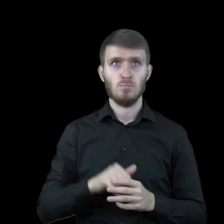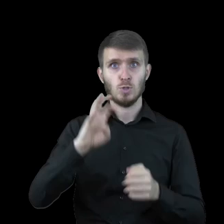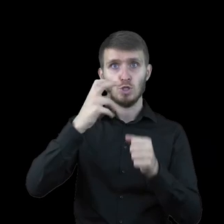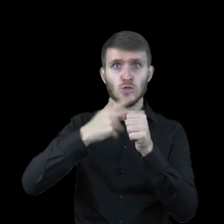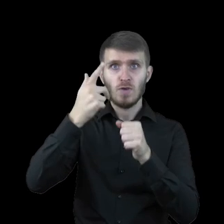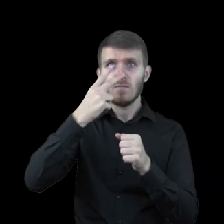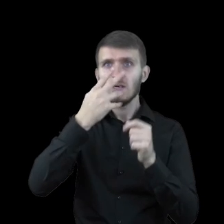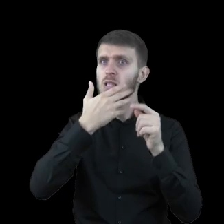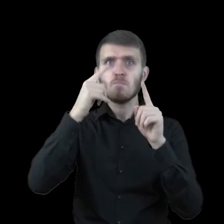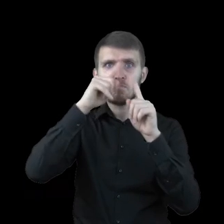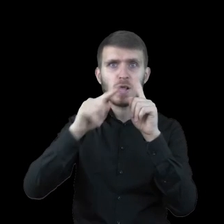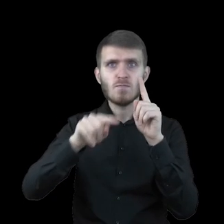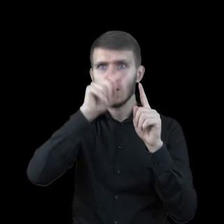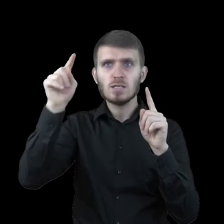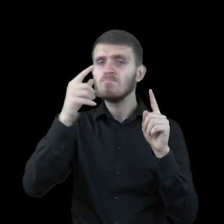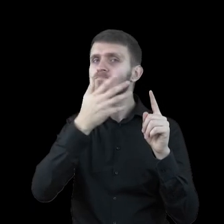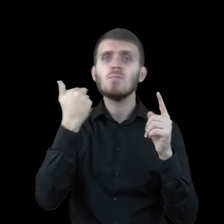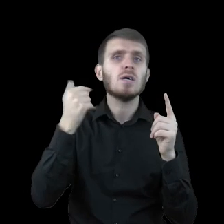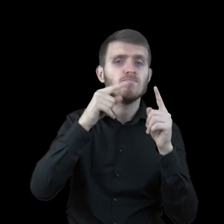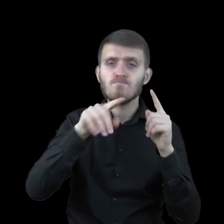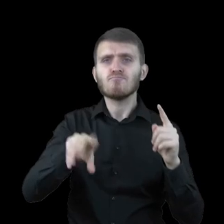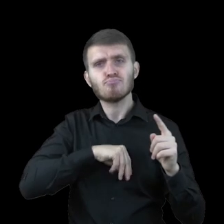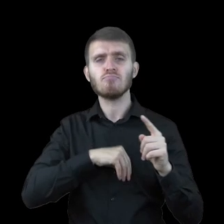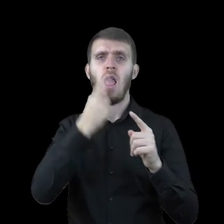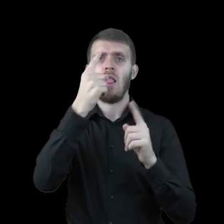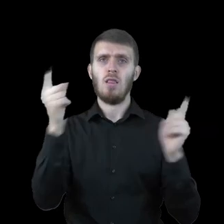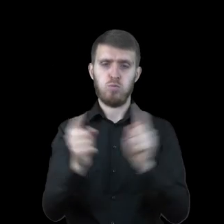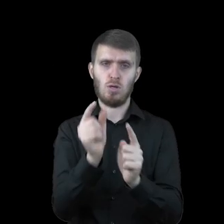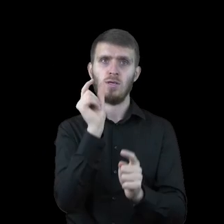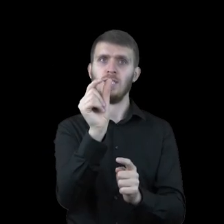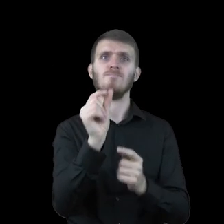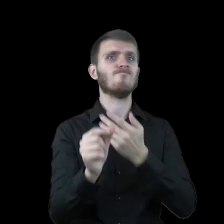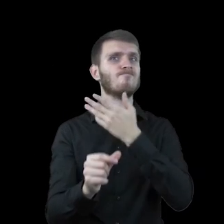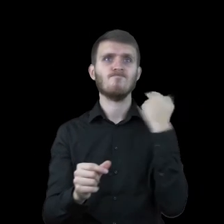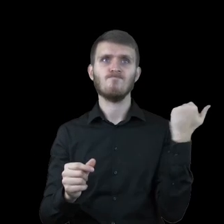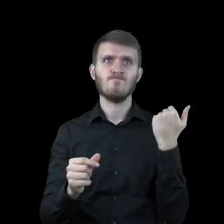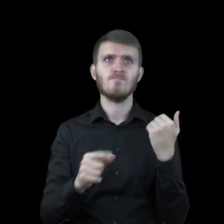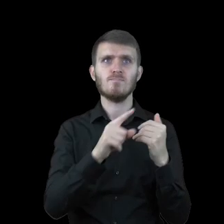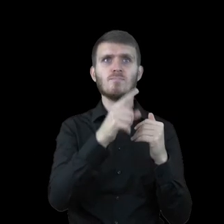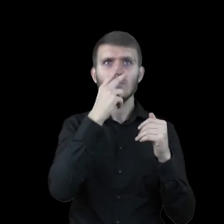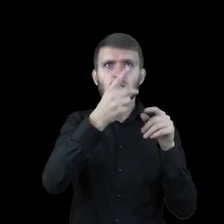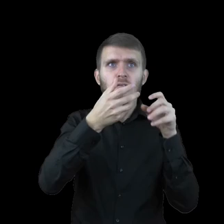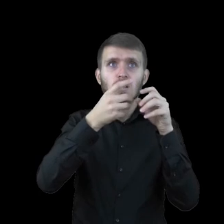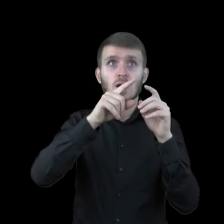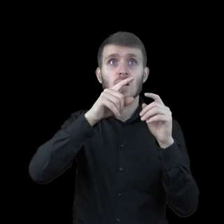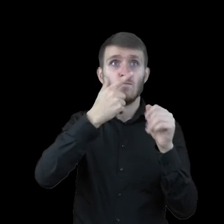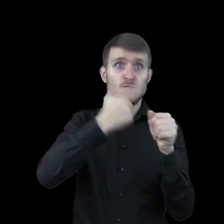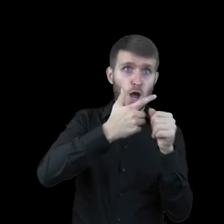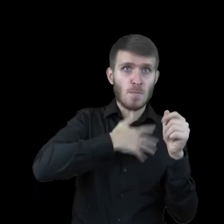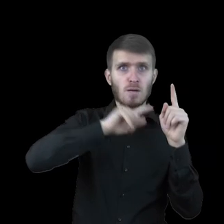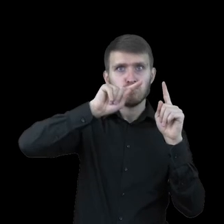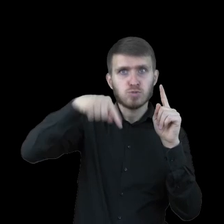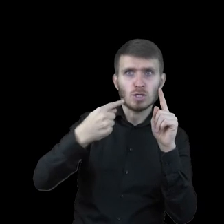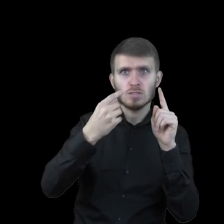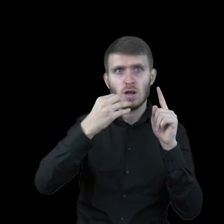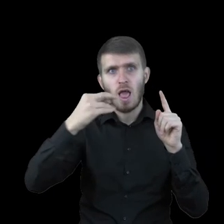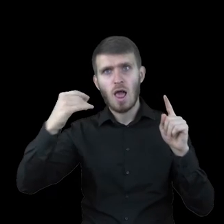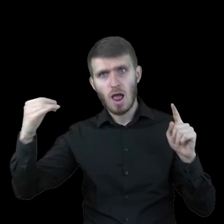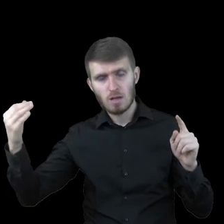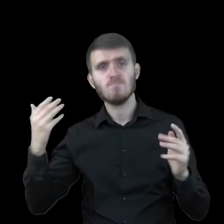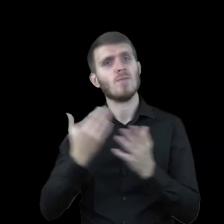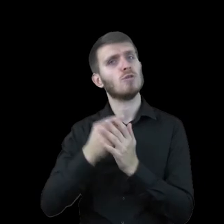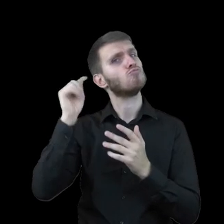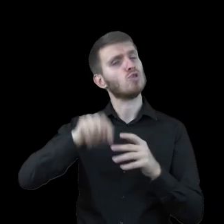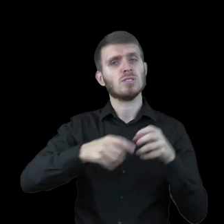takiego pierwiastka. Nie ma takiej liczby, która podniesiona do kwadratu da nam 432. Tutaj występują nam elementy po przecinku. Więc